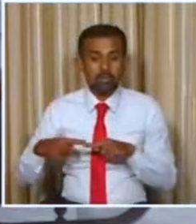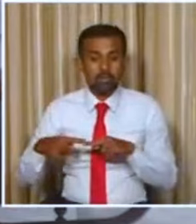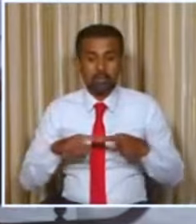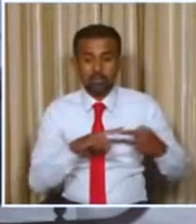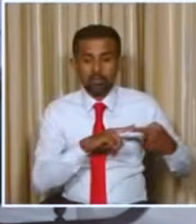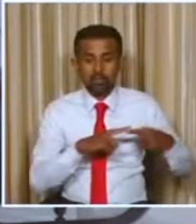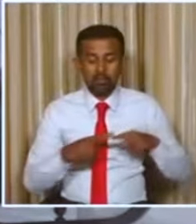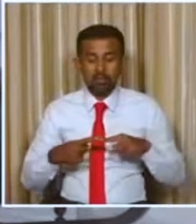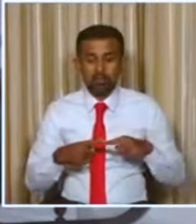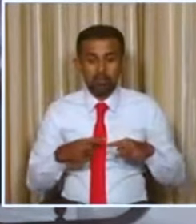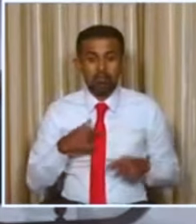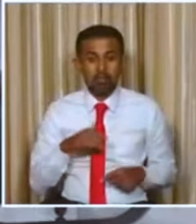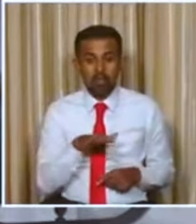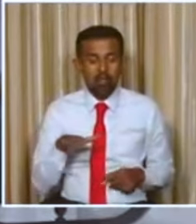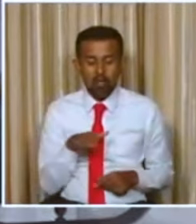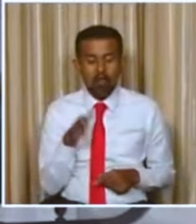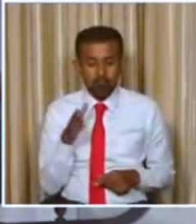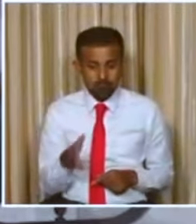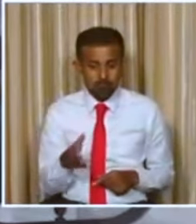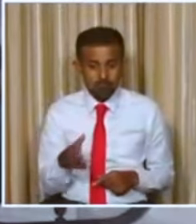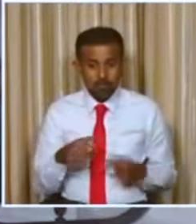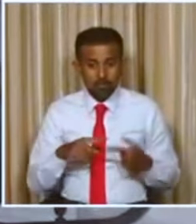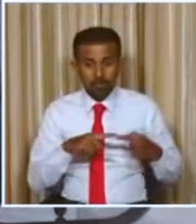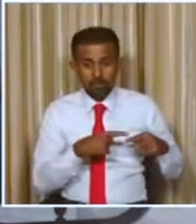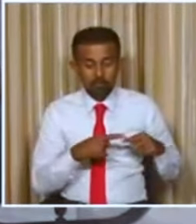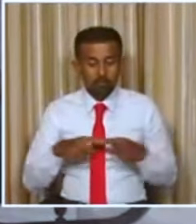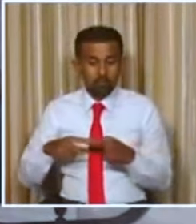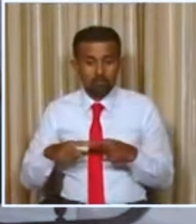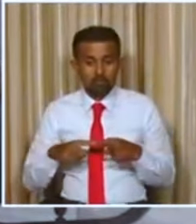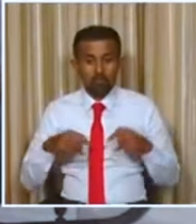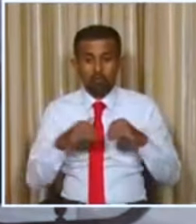ஆசிய பிராந்தியத்திலே, இந்து சமுத்திர பிராந்தியத்திலே ஒரு வளர்ச்சி மிக்க ஒரு நாடாக இந்த